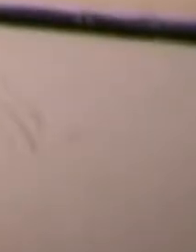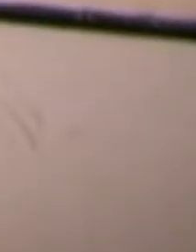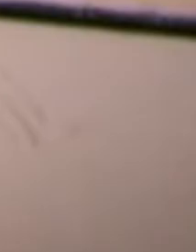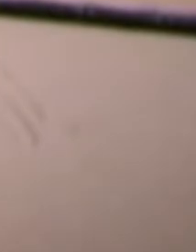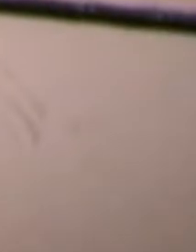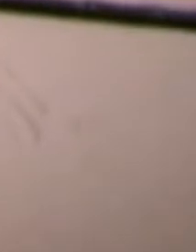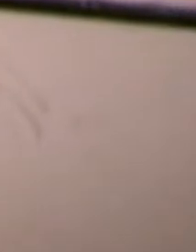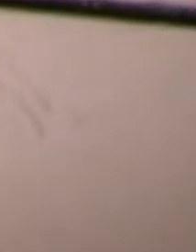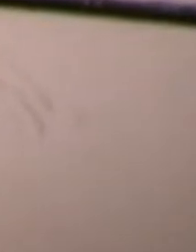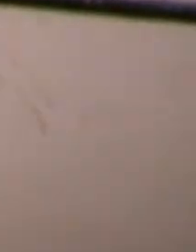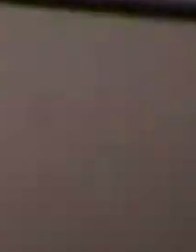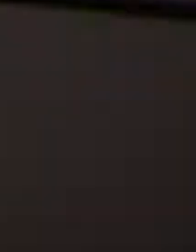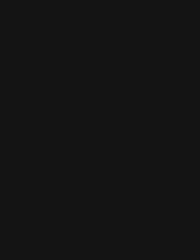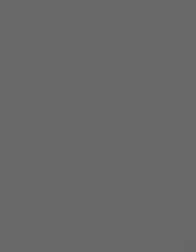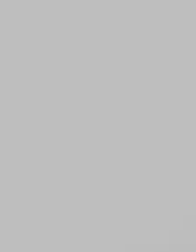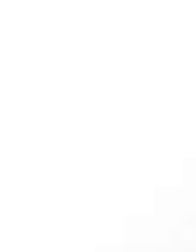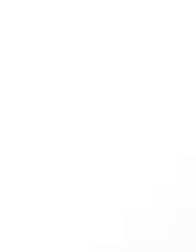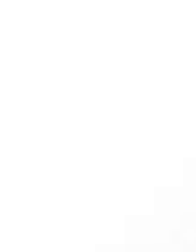ยเพราะเรา